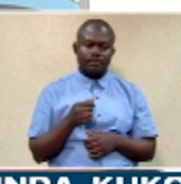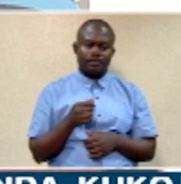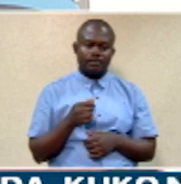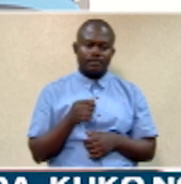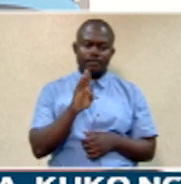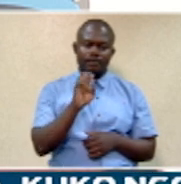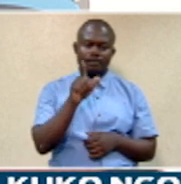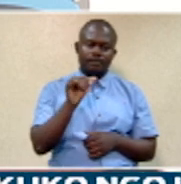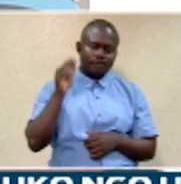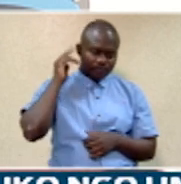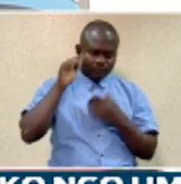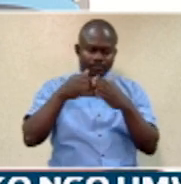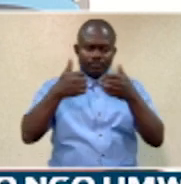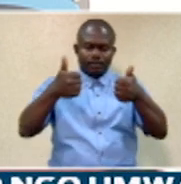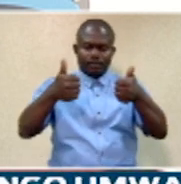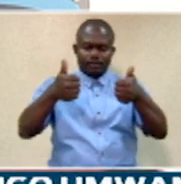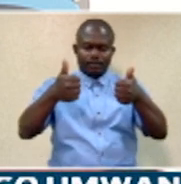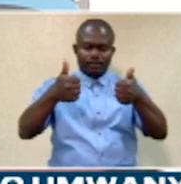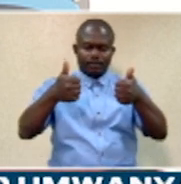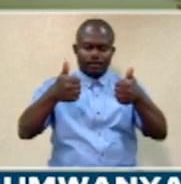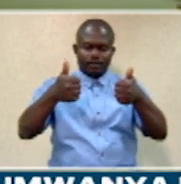Belize Kariza mwa mutwumva kuri ubu